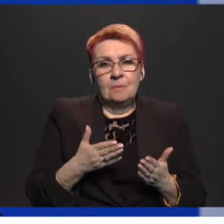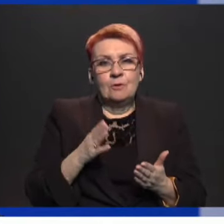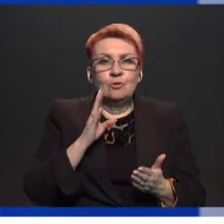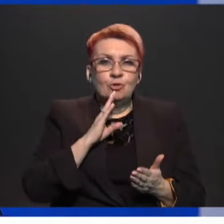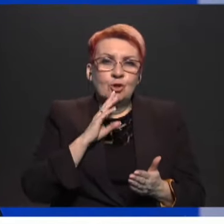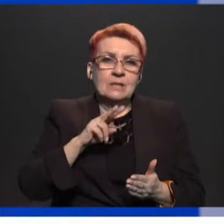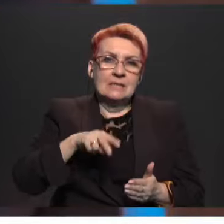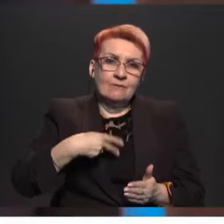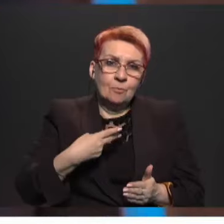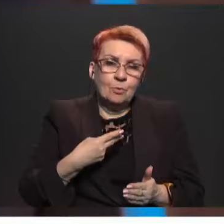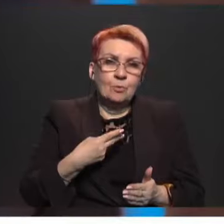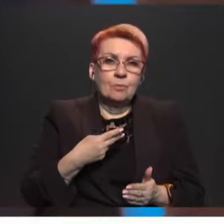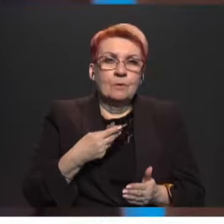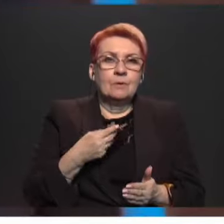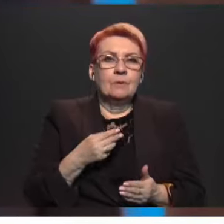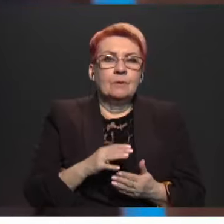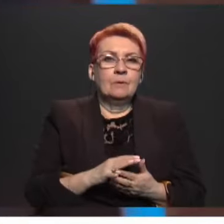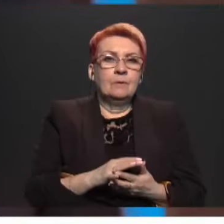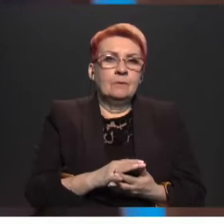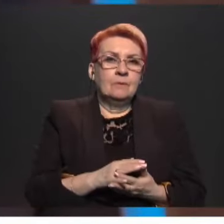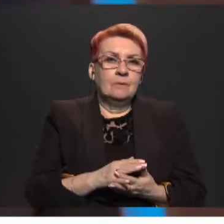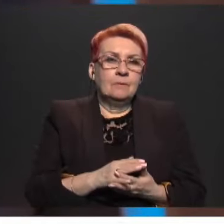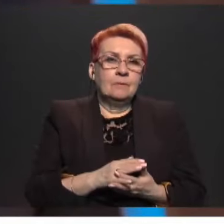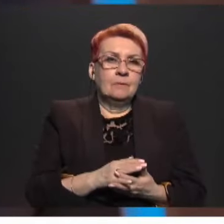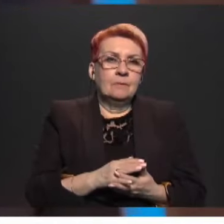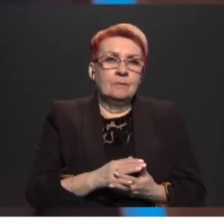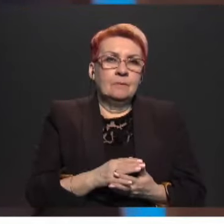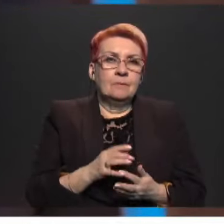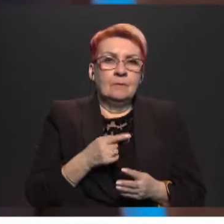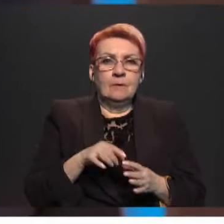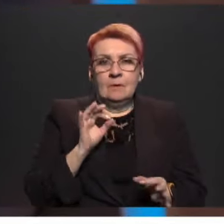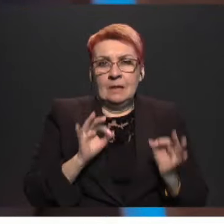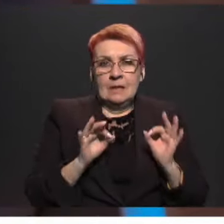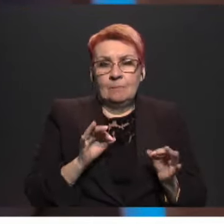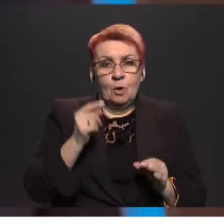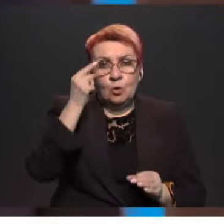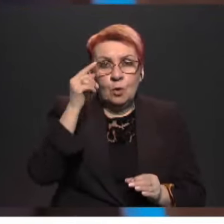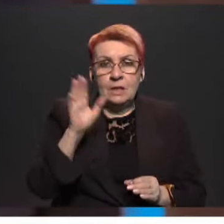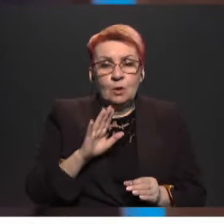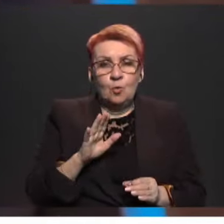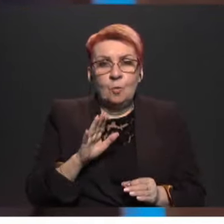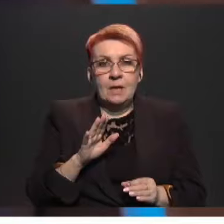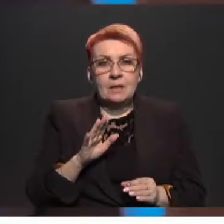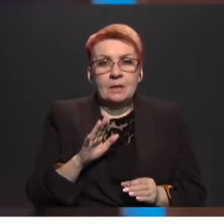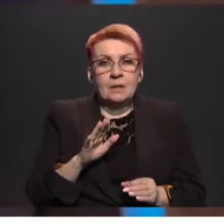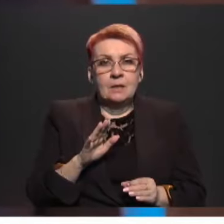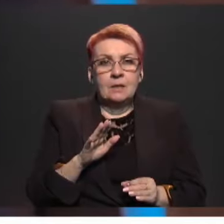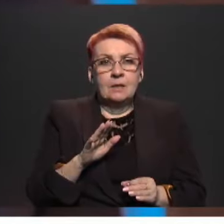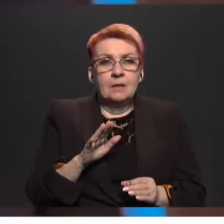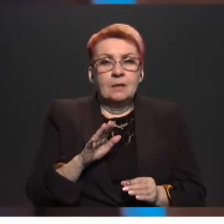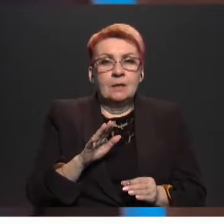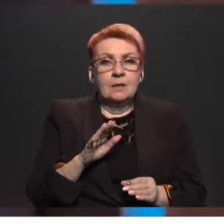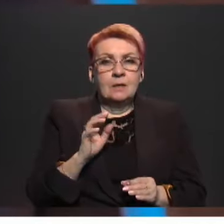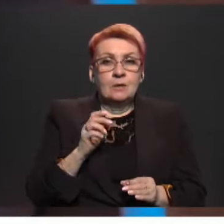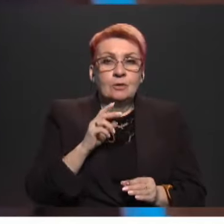брюки в том месте, где это уместно смотрится, но при этом не думает о том, что, обличая кого-то